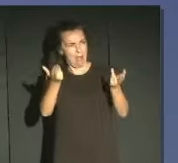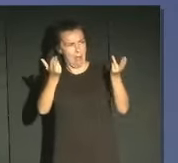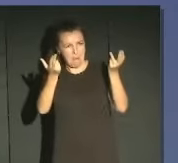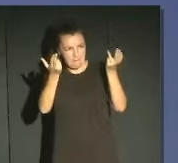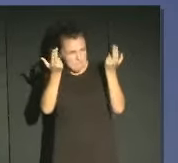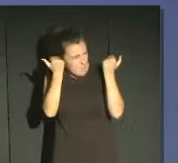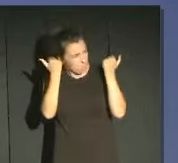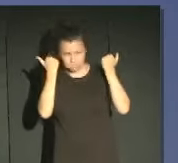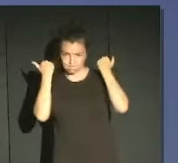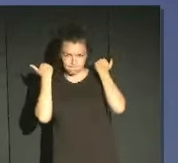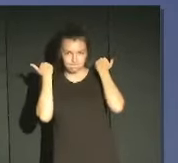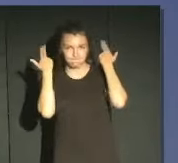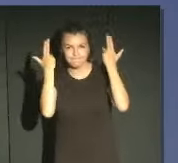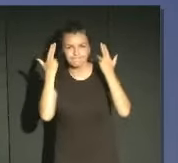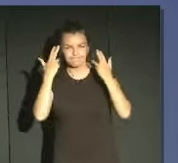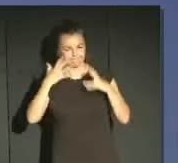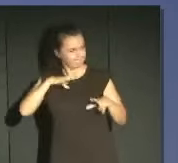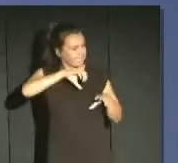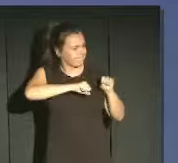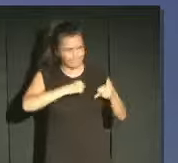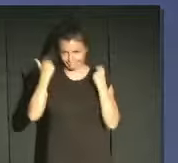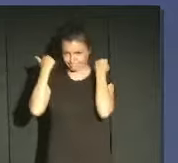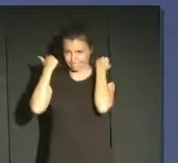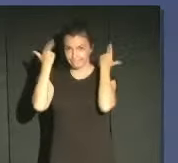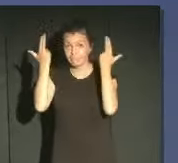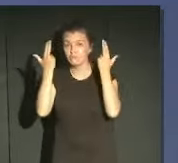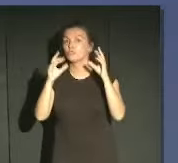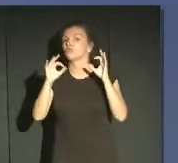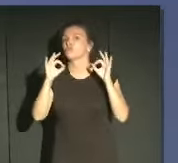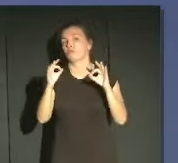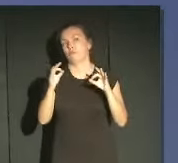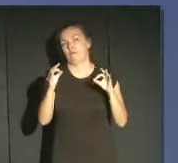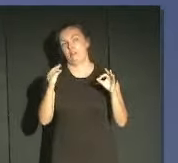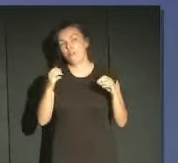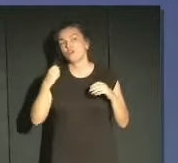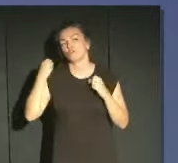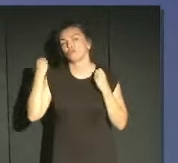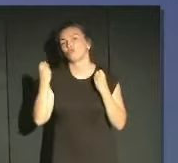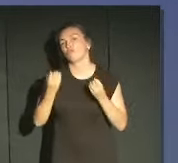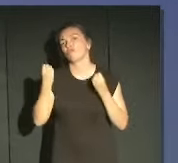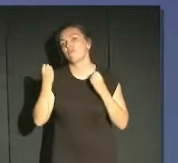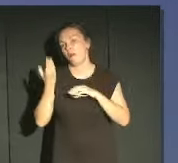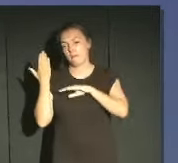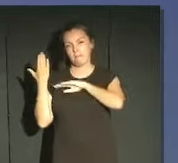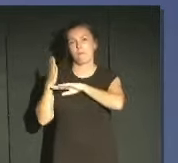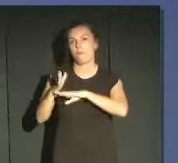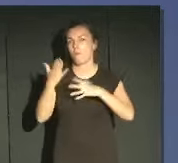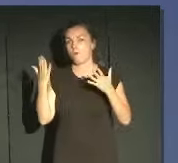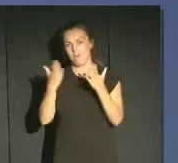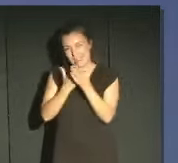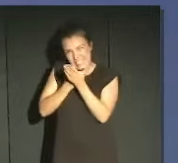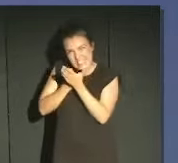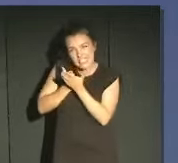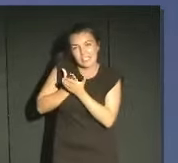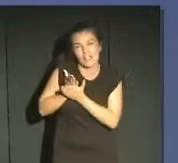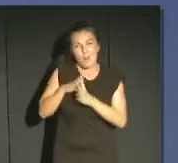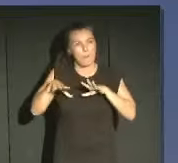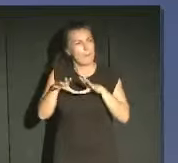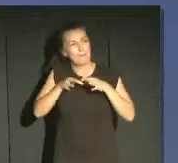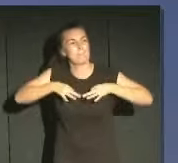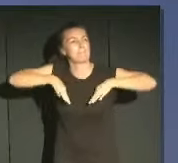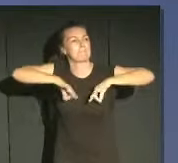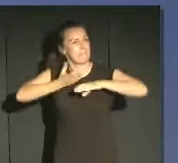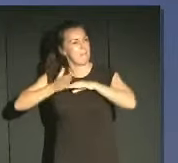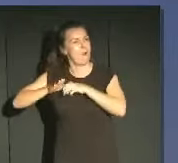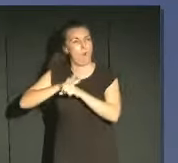chines refuse tous les asservicements et à bien des égards à montrer à plusieurs reprises la voix à l'ensemble du pays